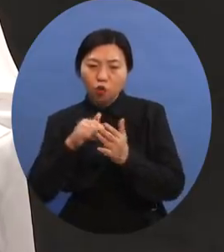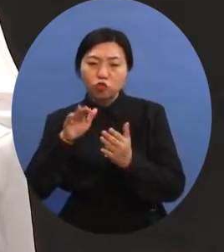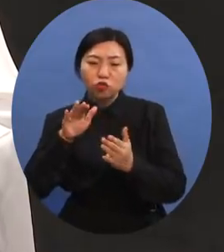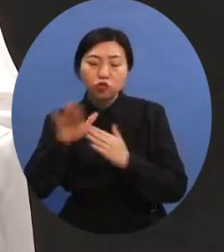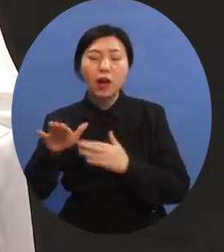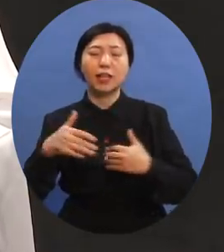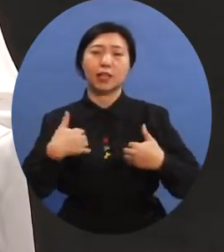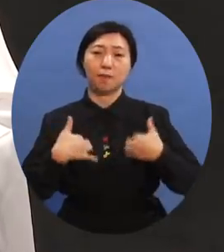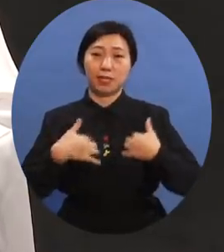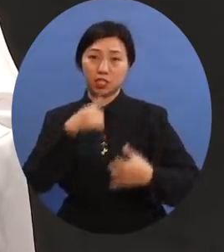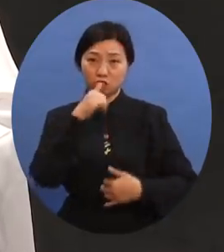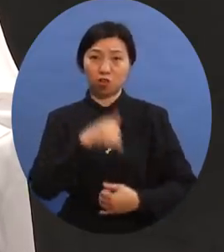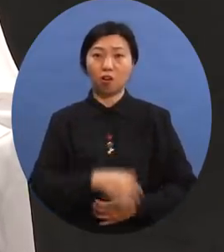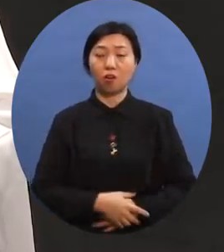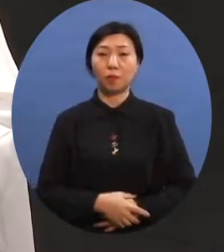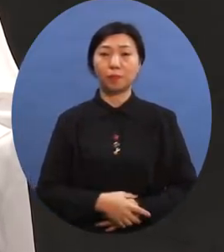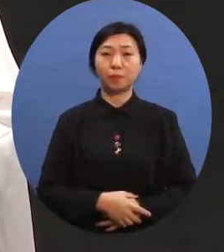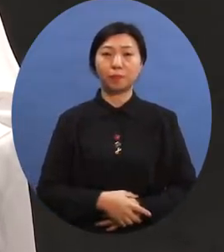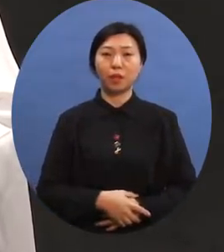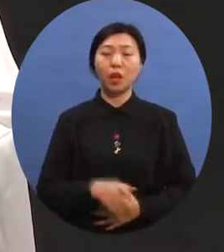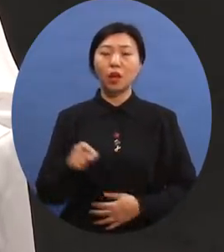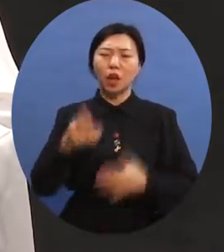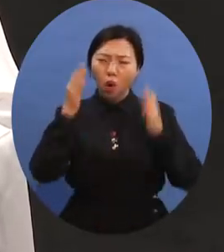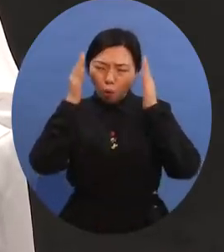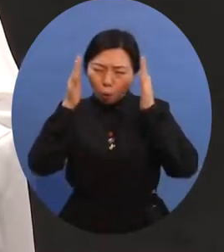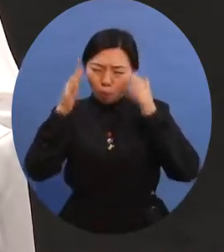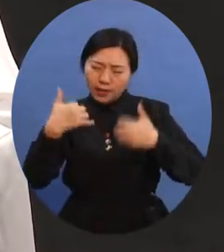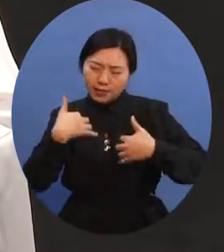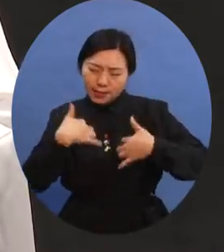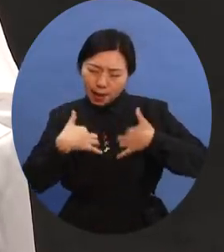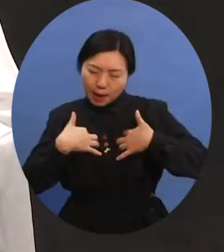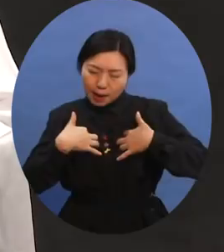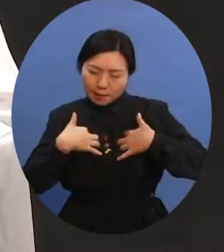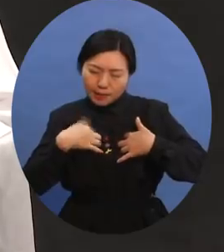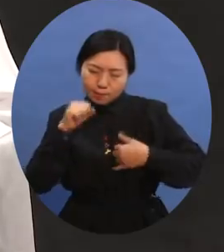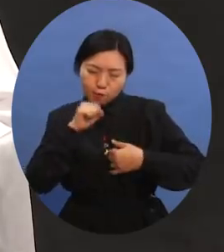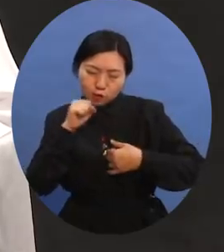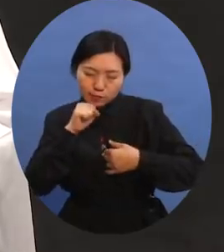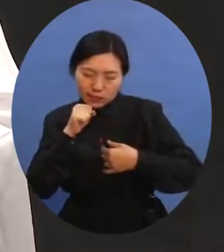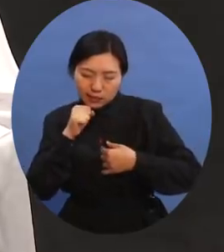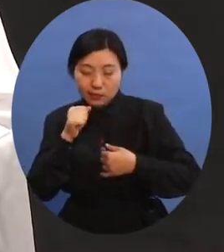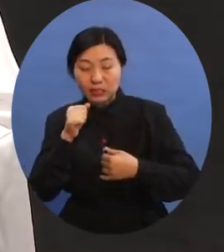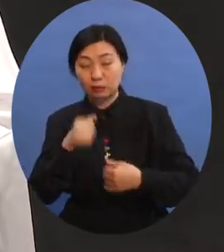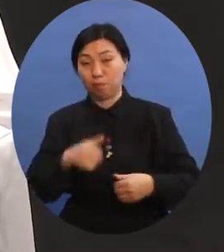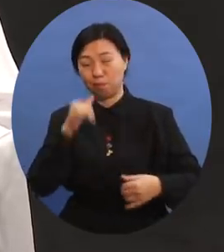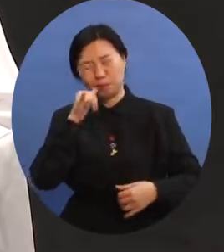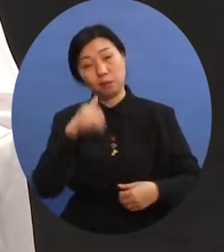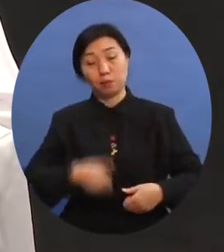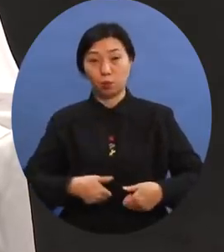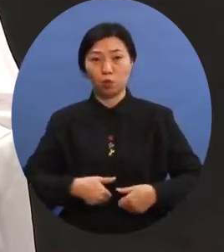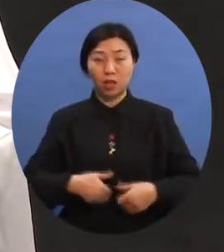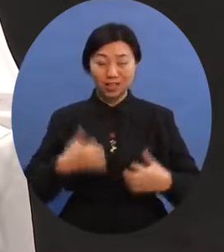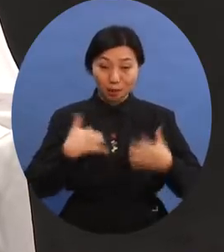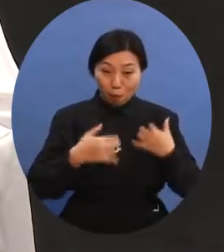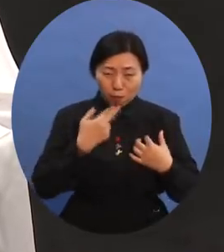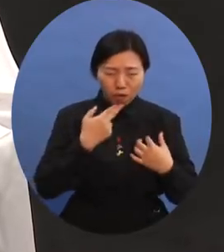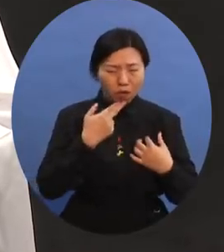있는 거예요. 그 자기가 공부에 재미를 붙여야 돼요. 재미없으면 안 해야 돼.